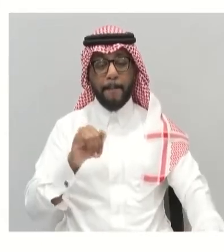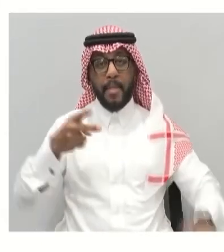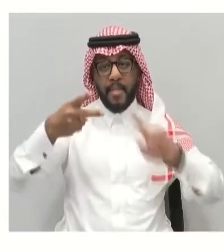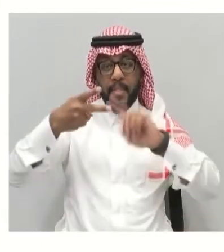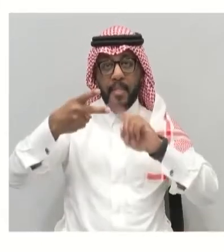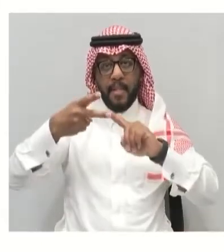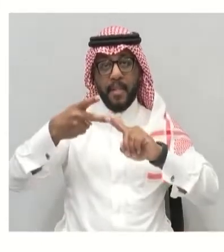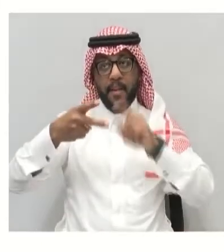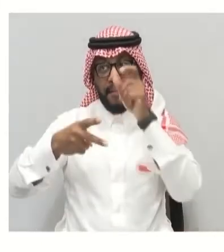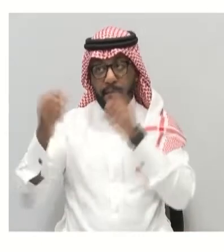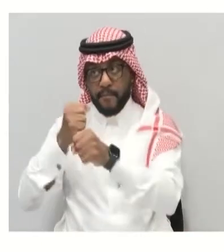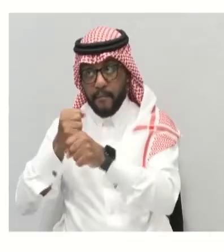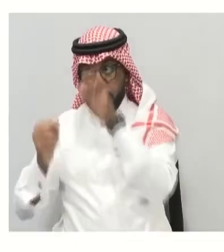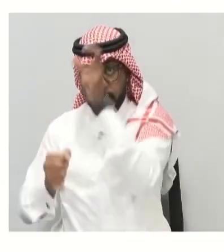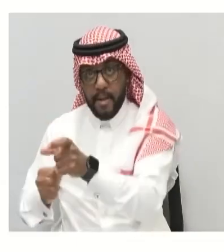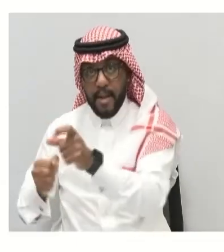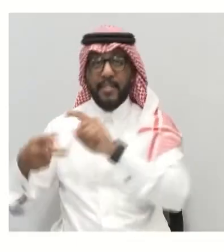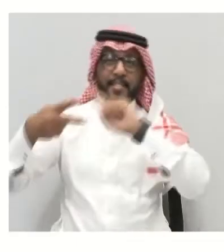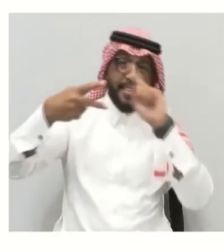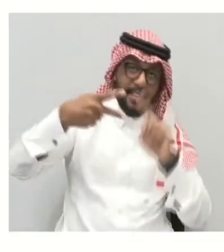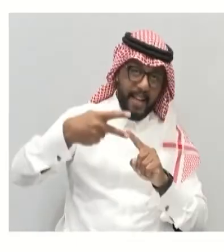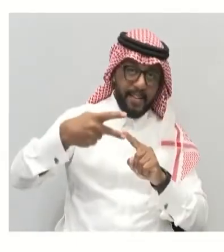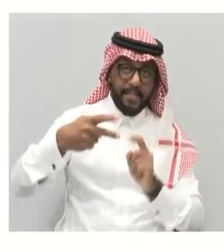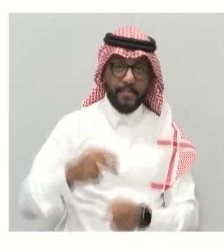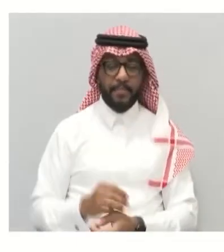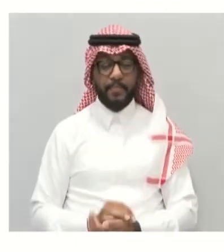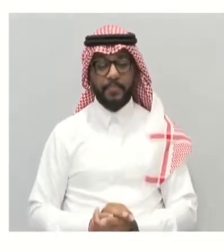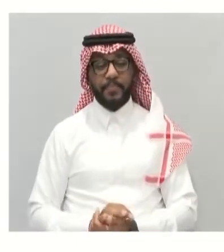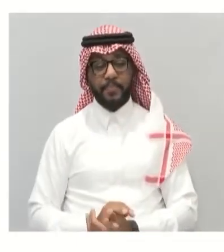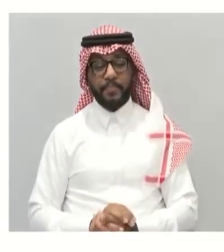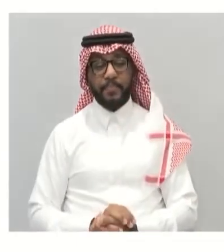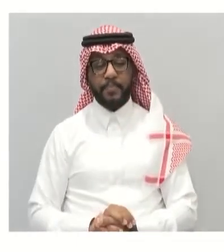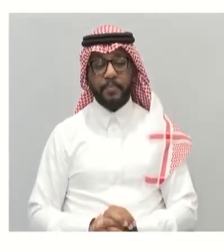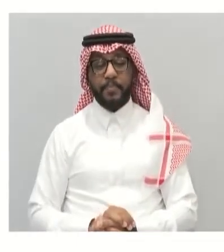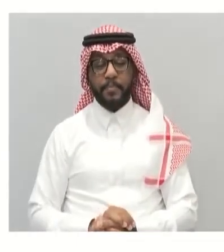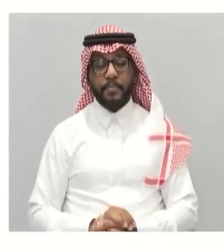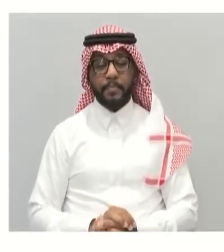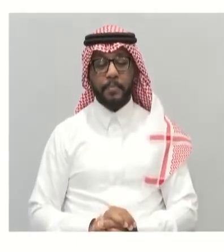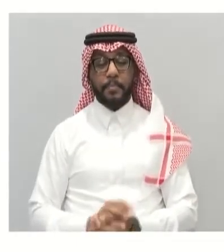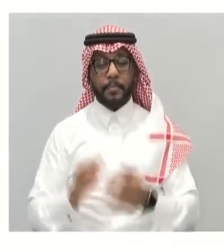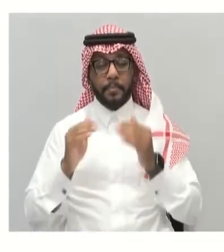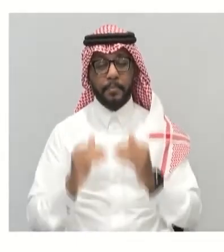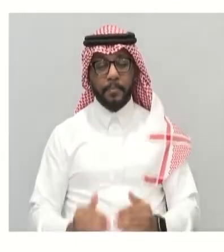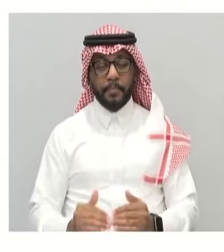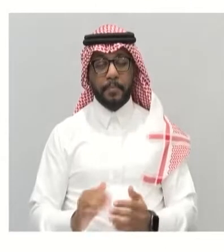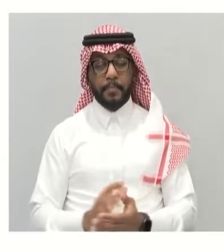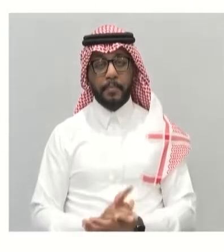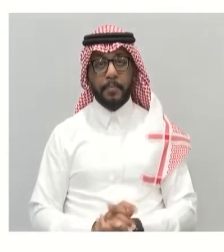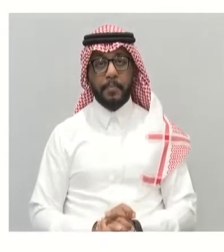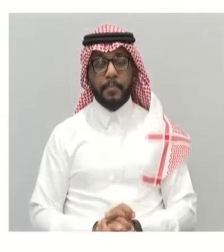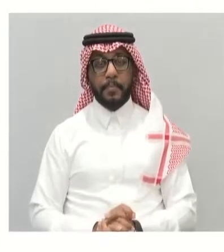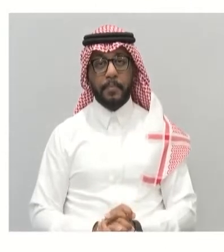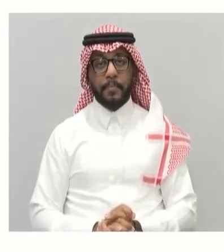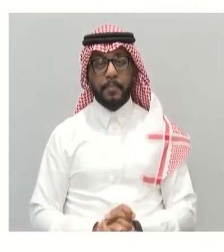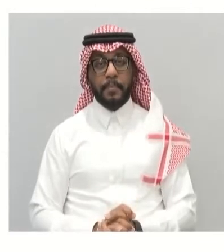لان الفاعل ل لان الفعل ا قتل فعل مبني للمجهول وبعده